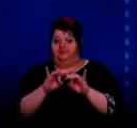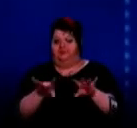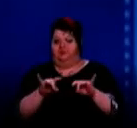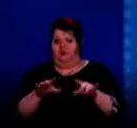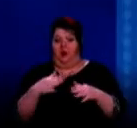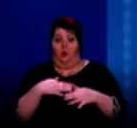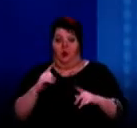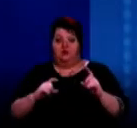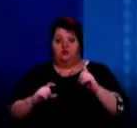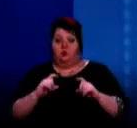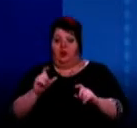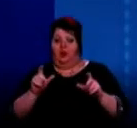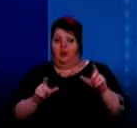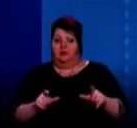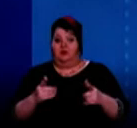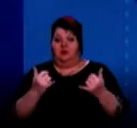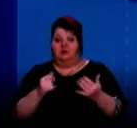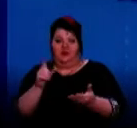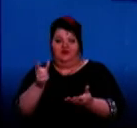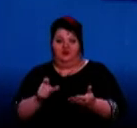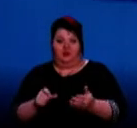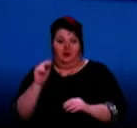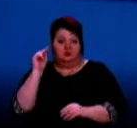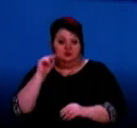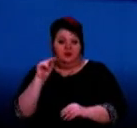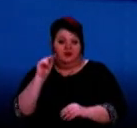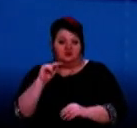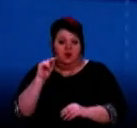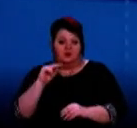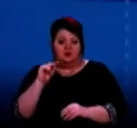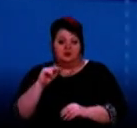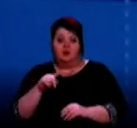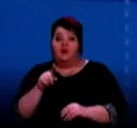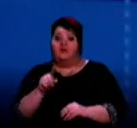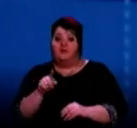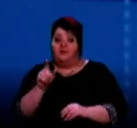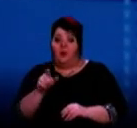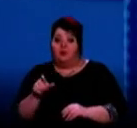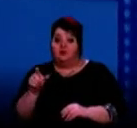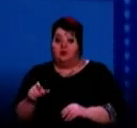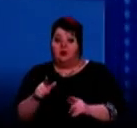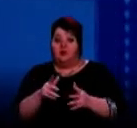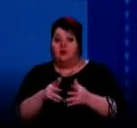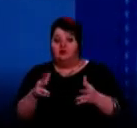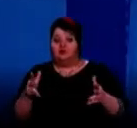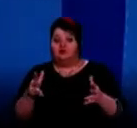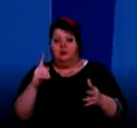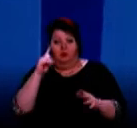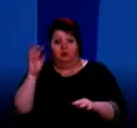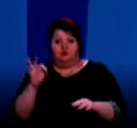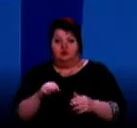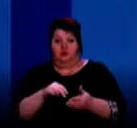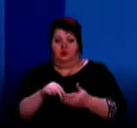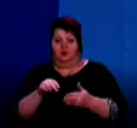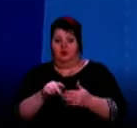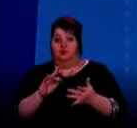мої студенти, які в Італії навчаються, да, вони в основному купують